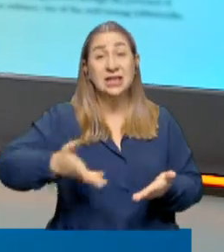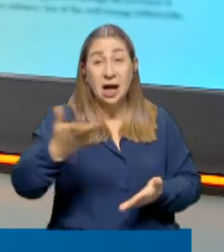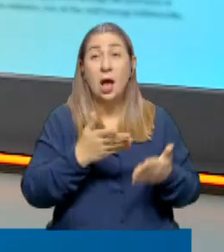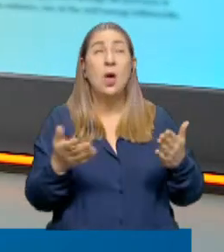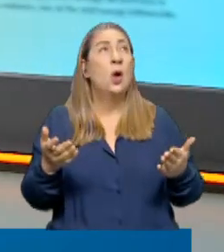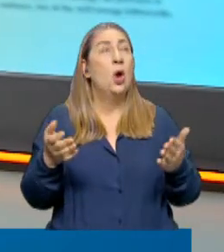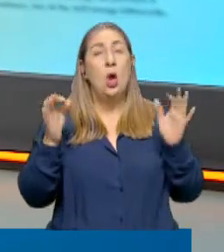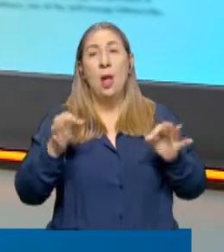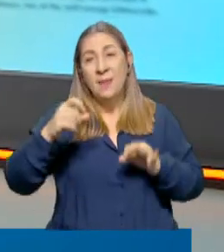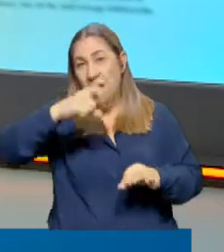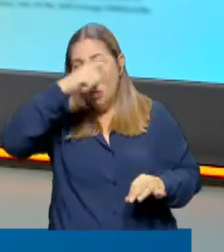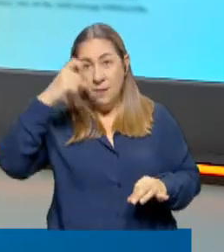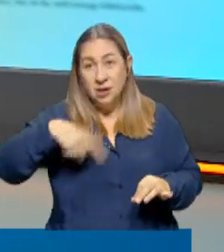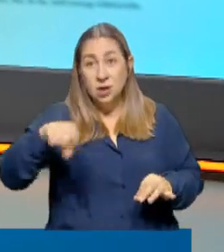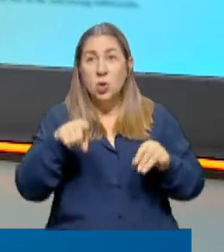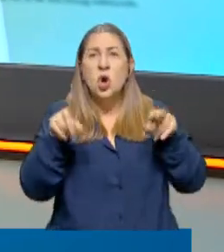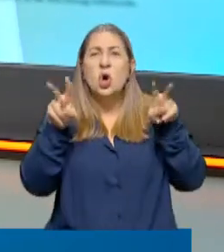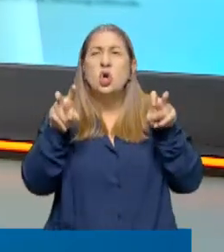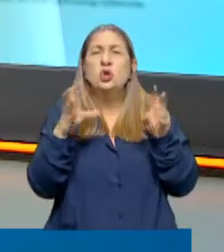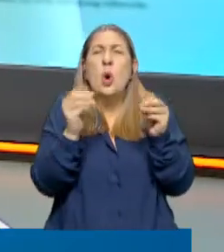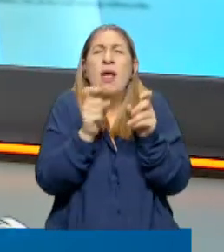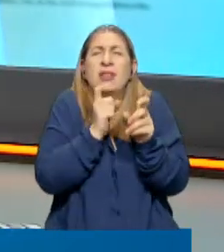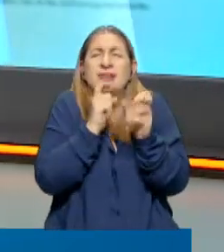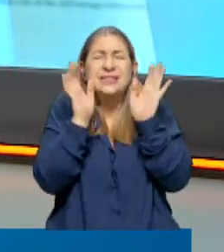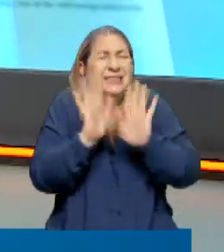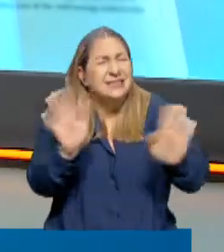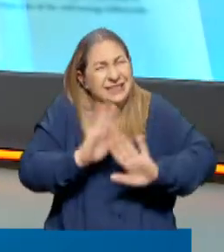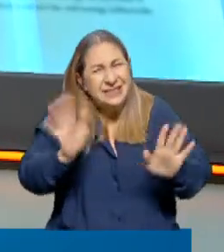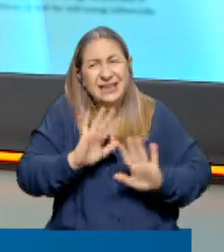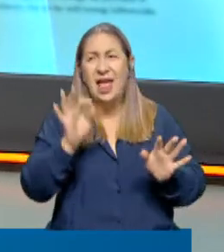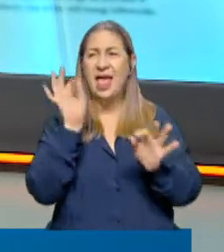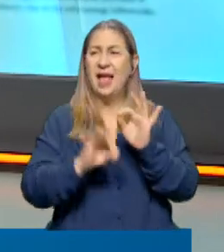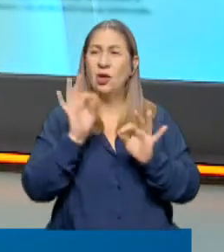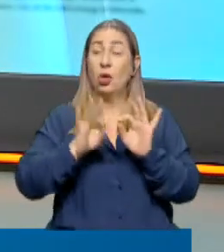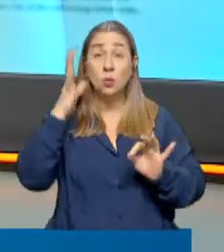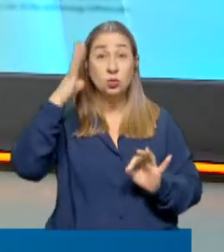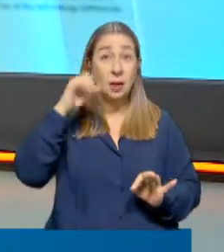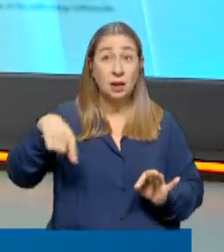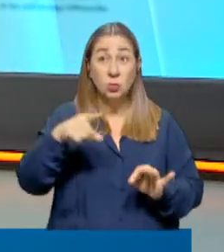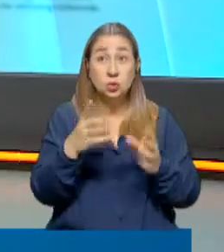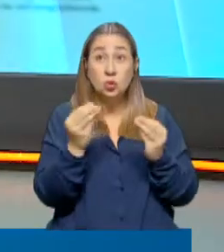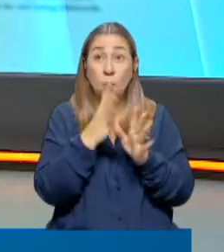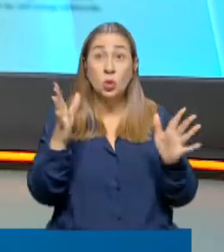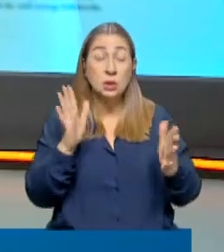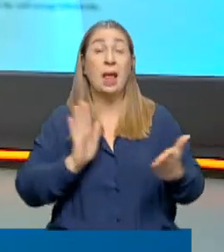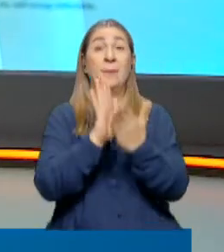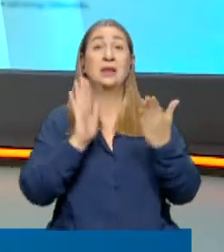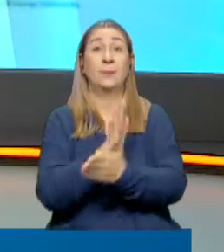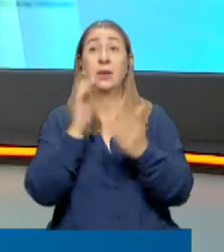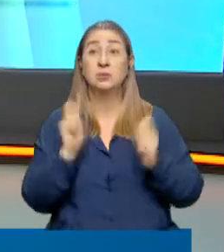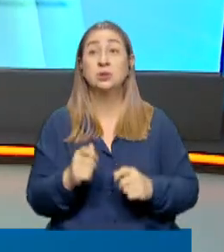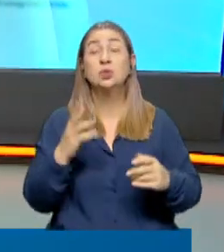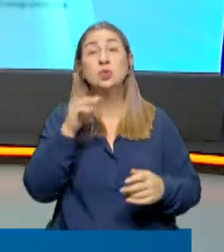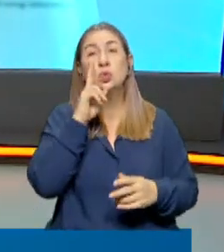önemli emekçiler bu konunun çok yanlış olduğunu, özellikle ekonomistler de bu konuda çok tepki göstermişlerdi.